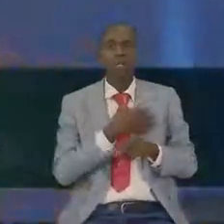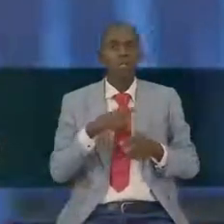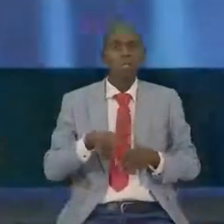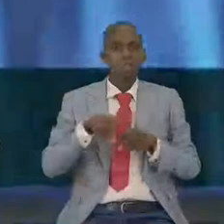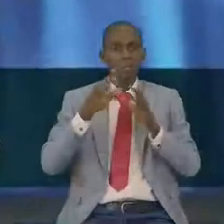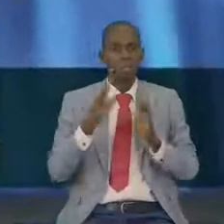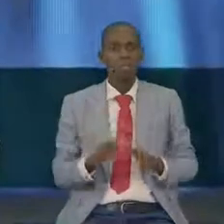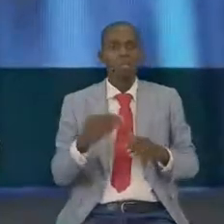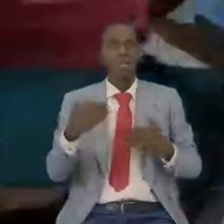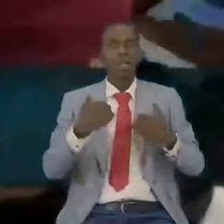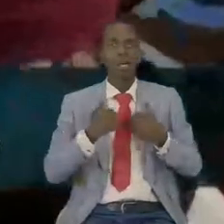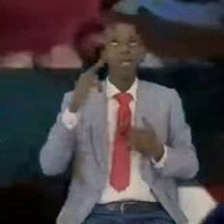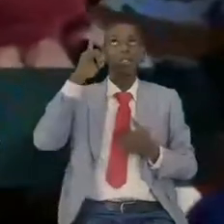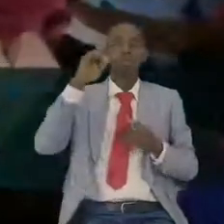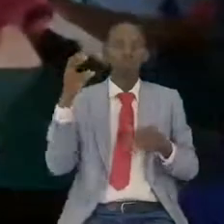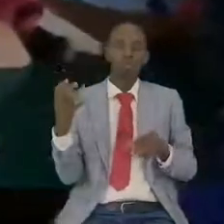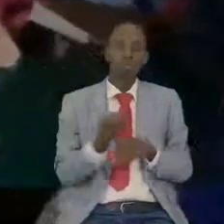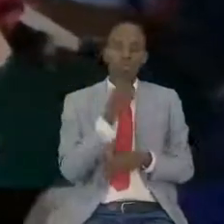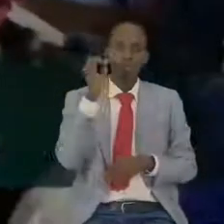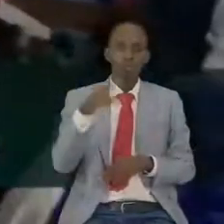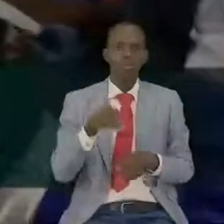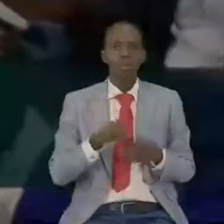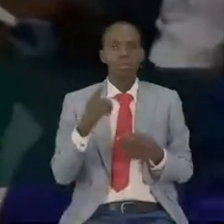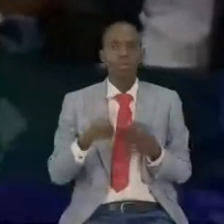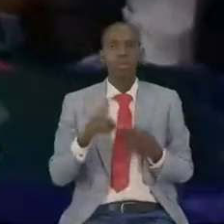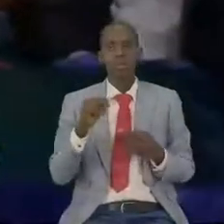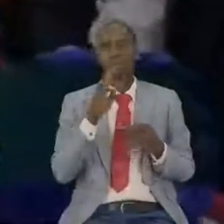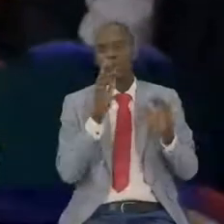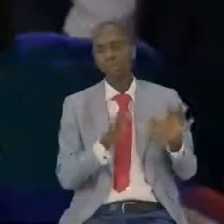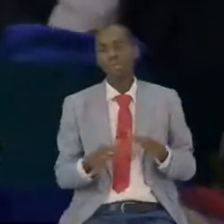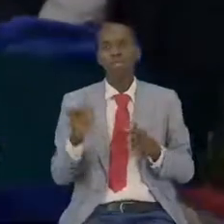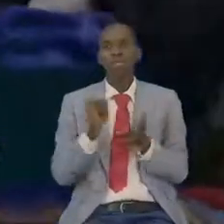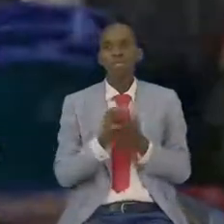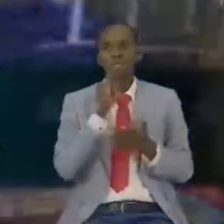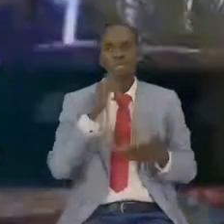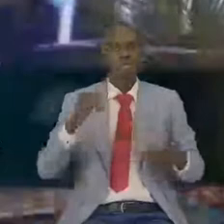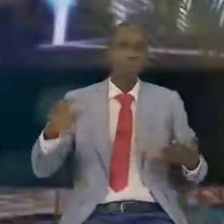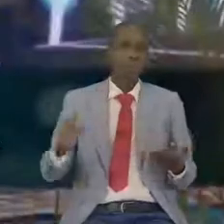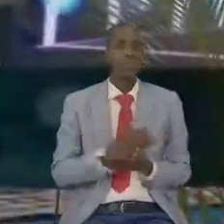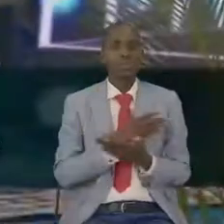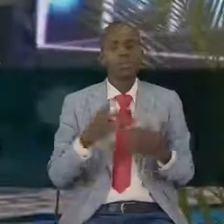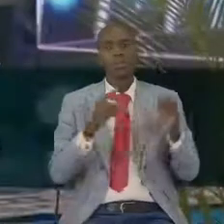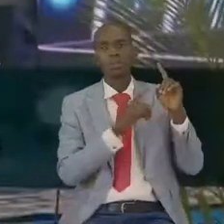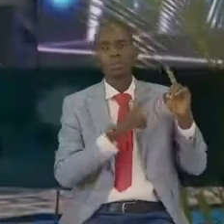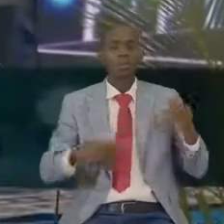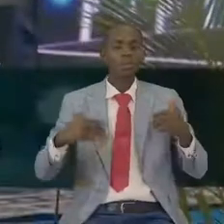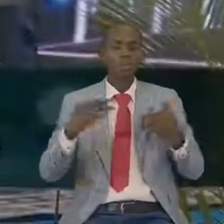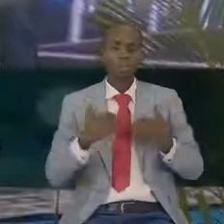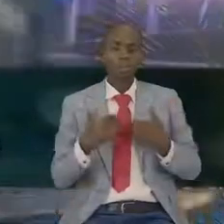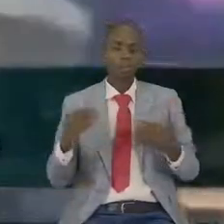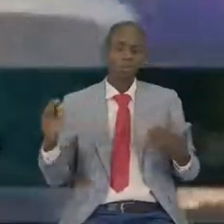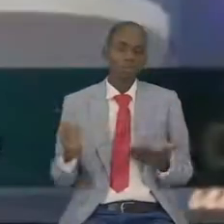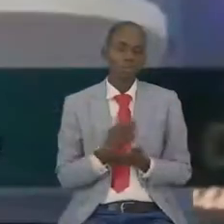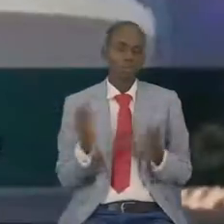son cavalier. Ça, c'est la musique. Et le Seigneur nous encourage. Si vous